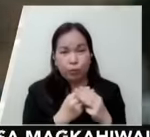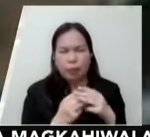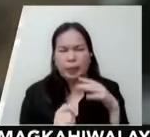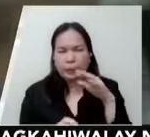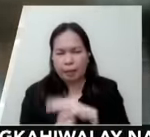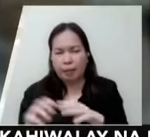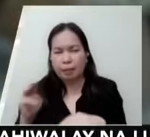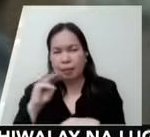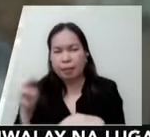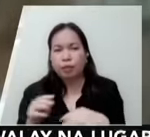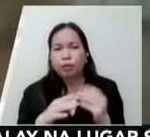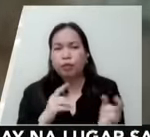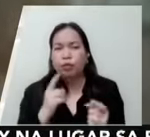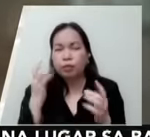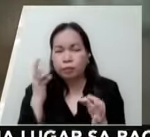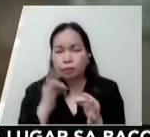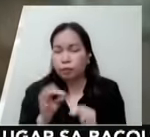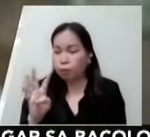pasilidad, pero